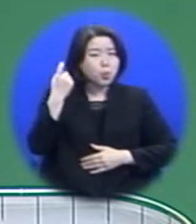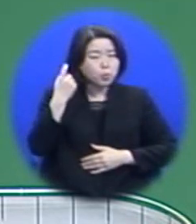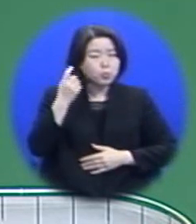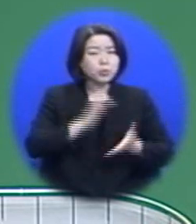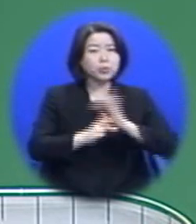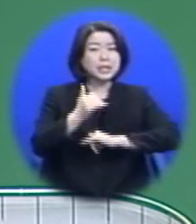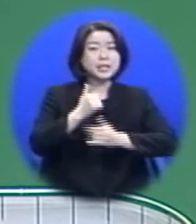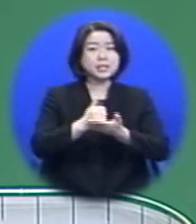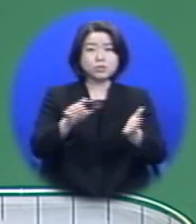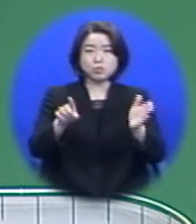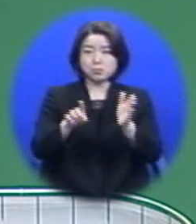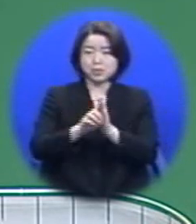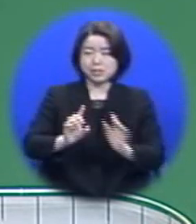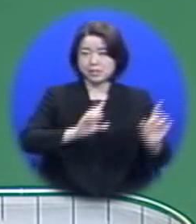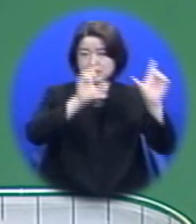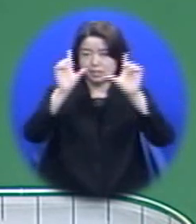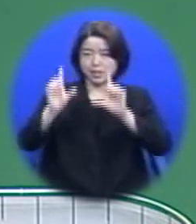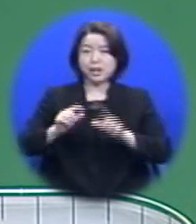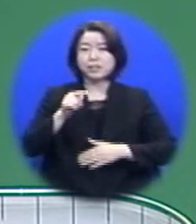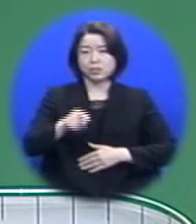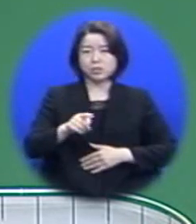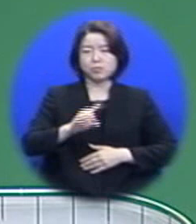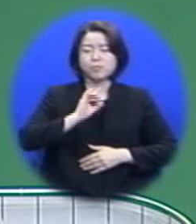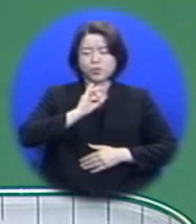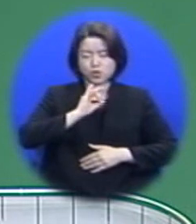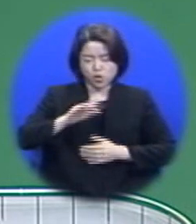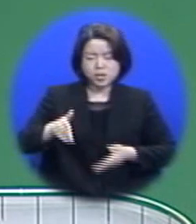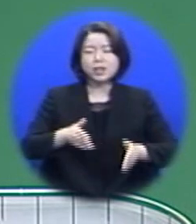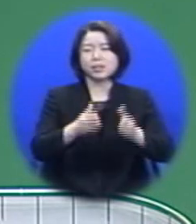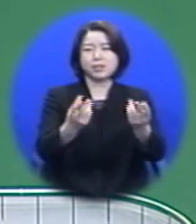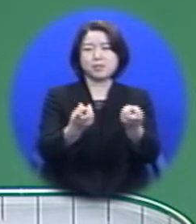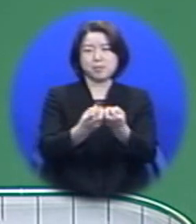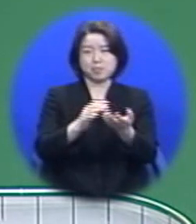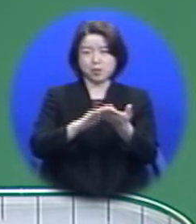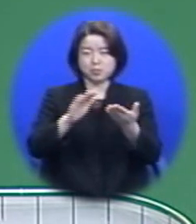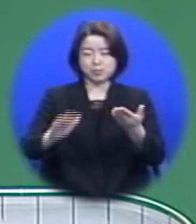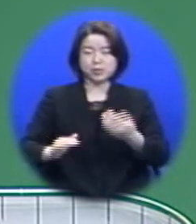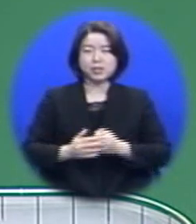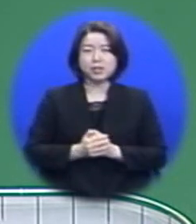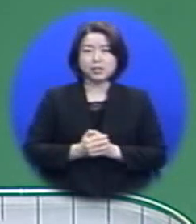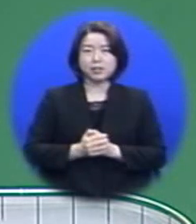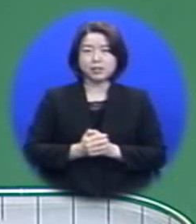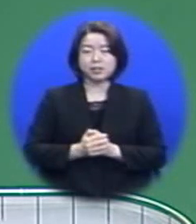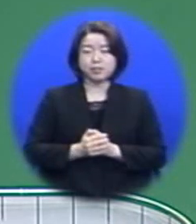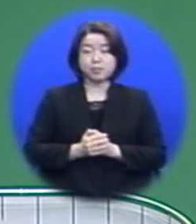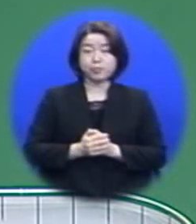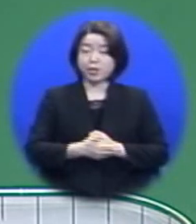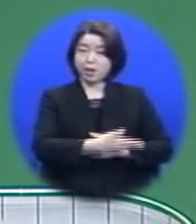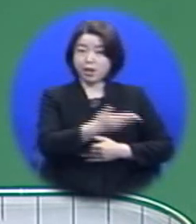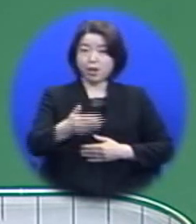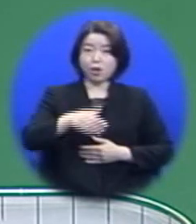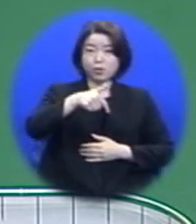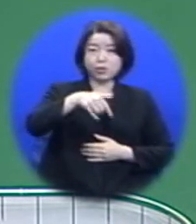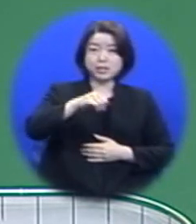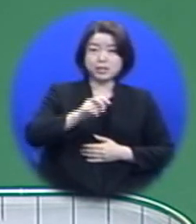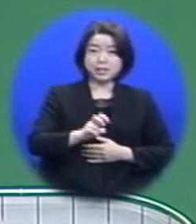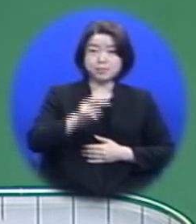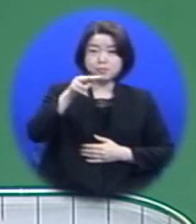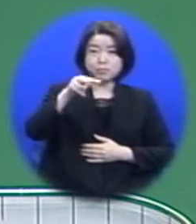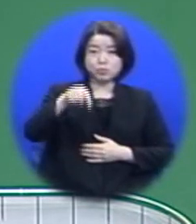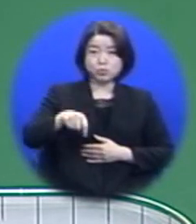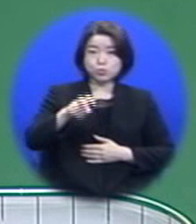믿는 삶을 사는 것입 유일한 길입니다 여러분 김수이라는 연기인